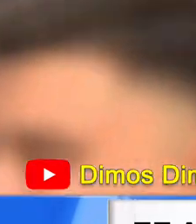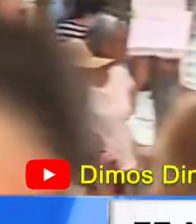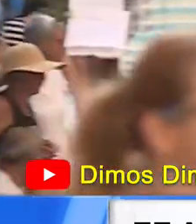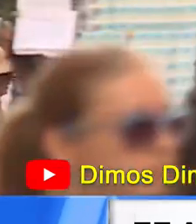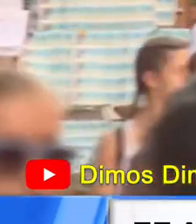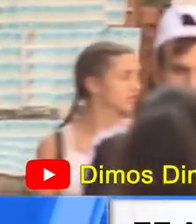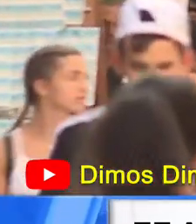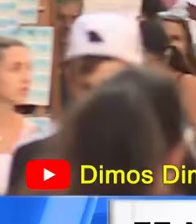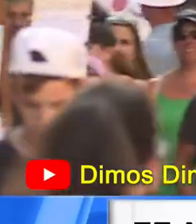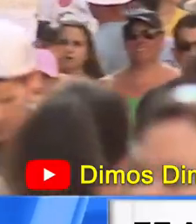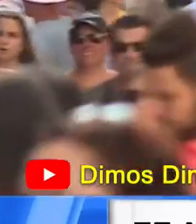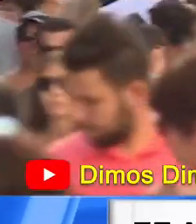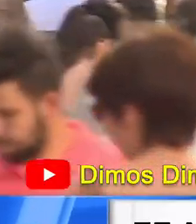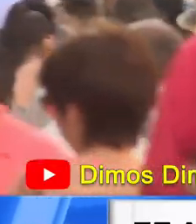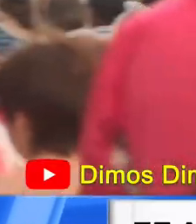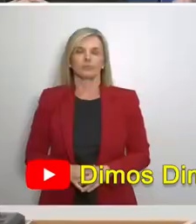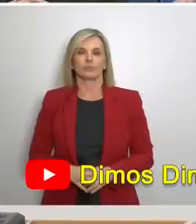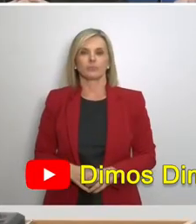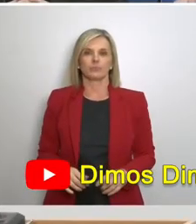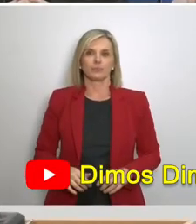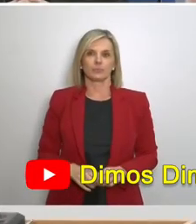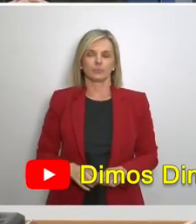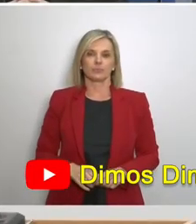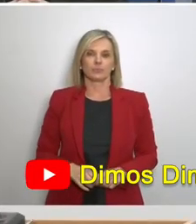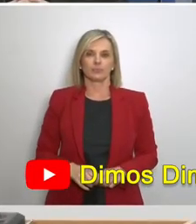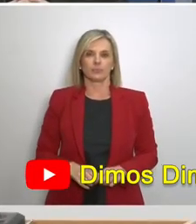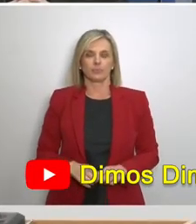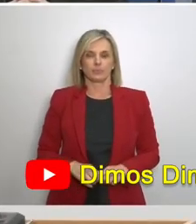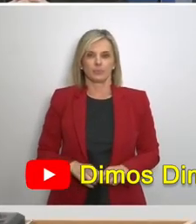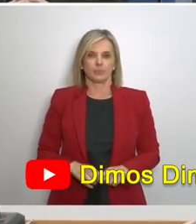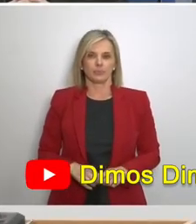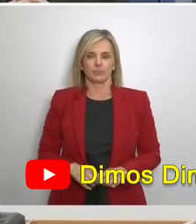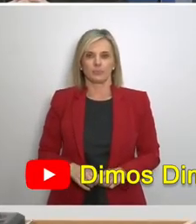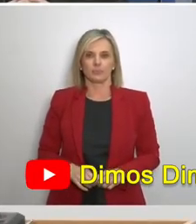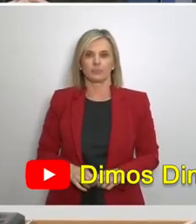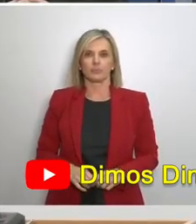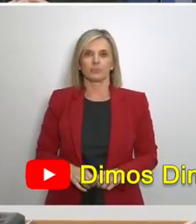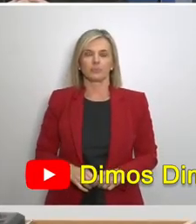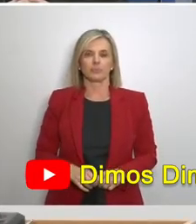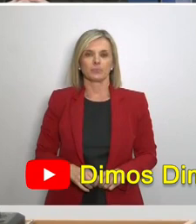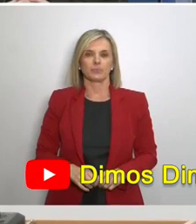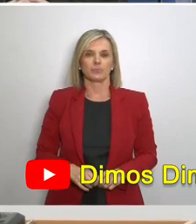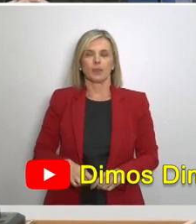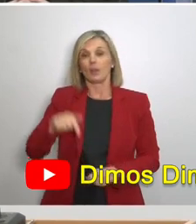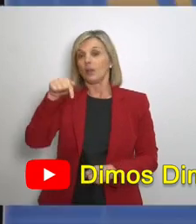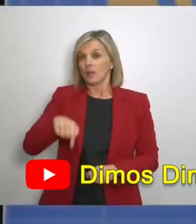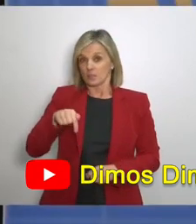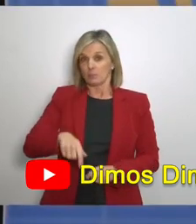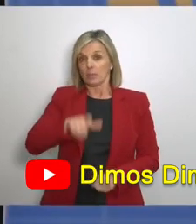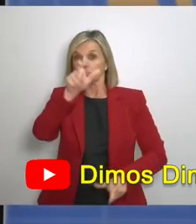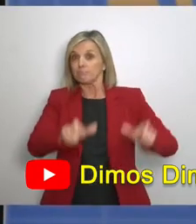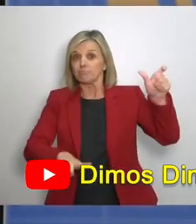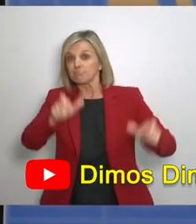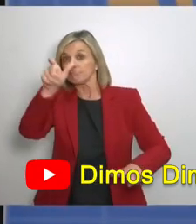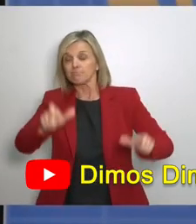δραματικά την οικονομική τους κατάσταση σήμερα αυτό που βιώνει ο έλληνας πολίτης είναι προϊόν